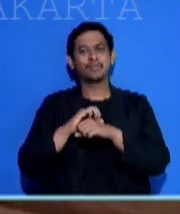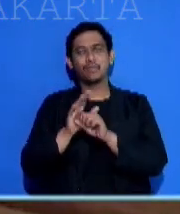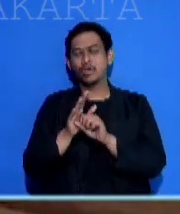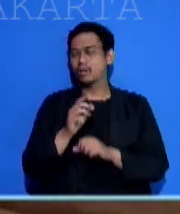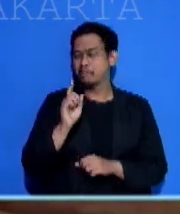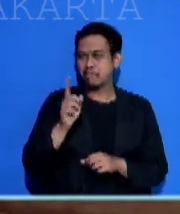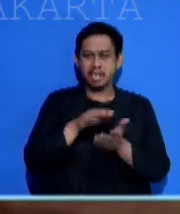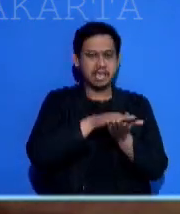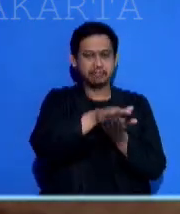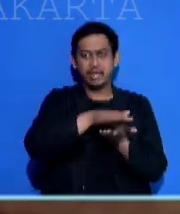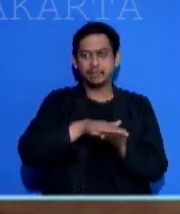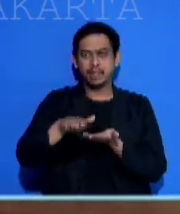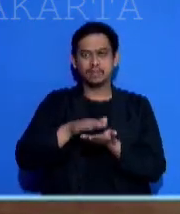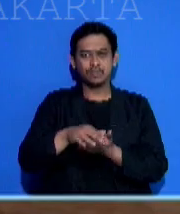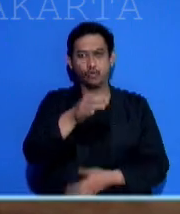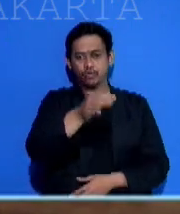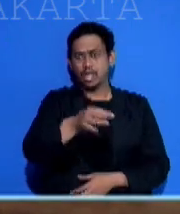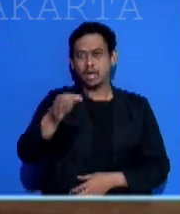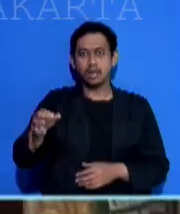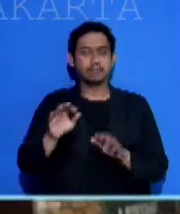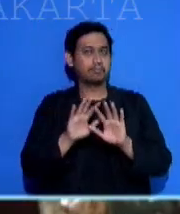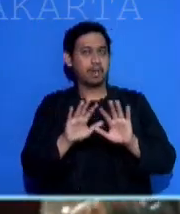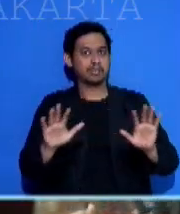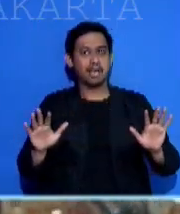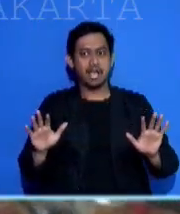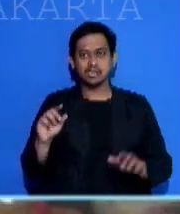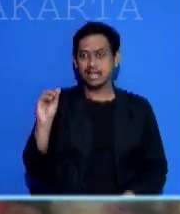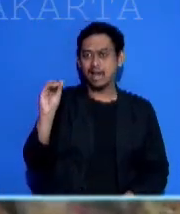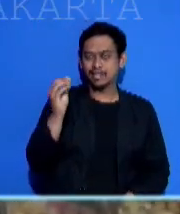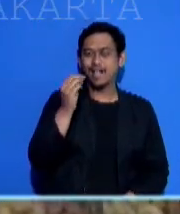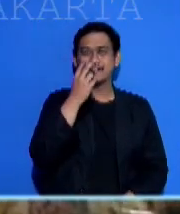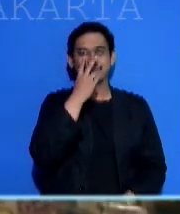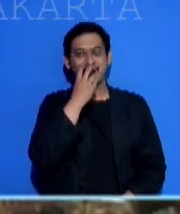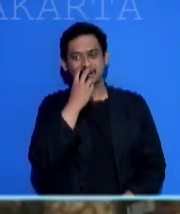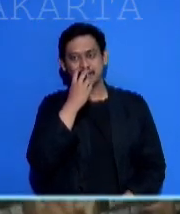ing kitha-kitha ageng ing Indonesia, wiwit saking Jakarta, Bandung,